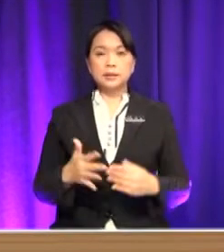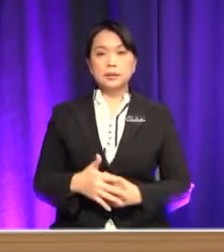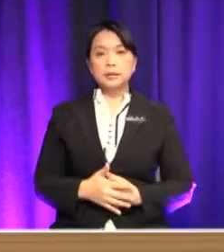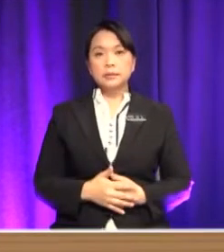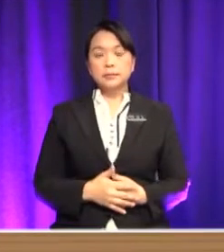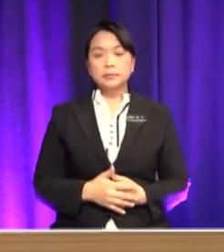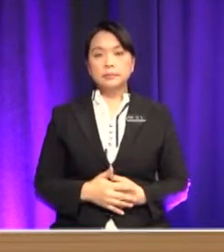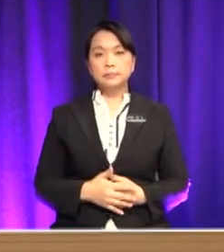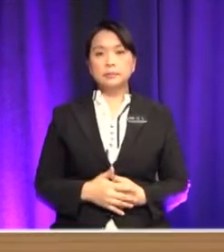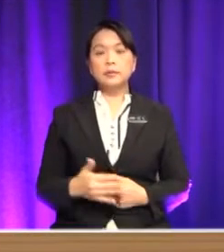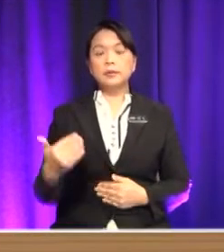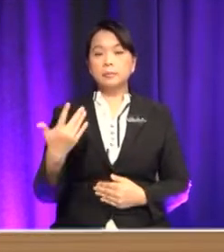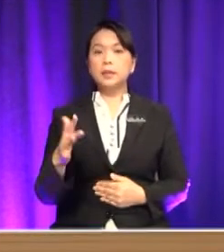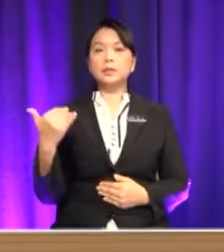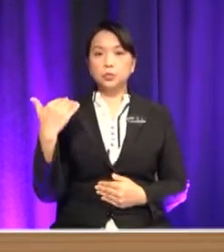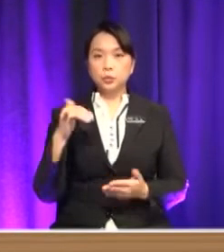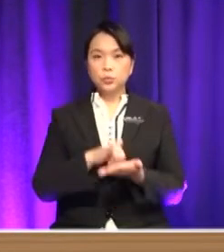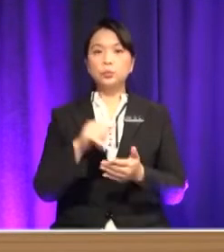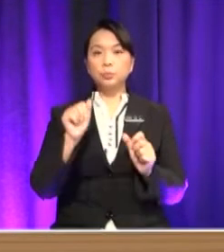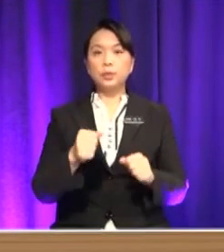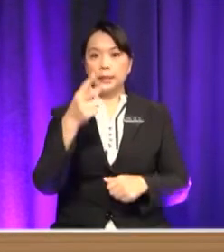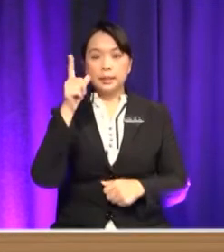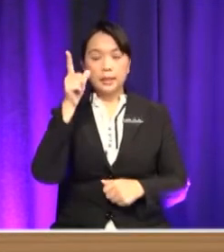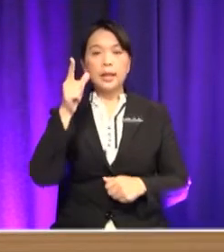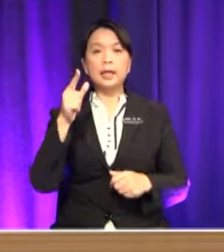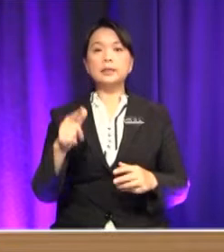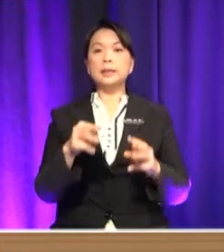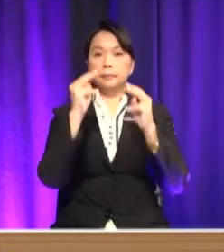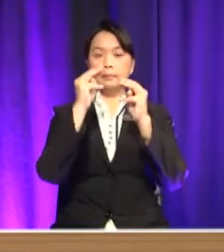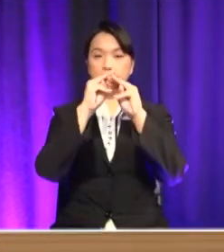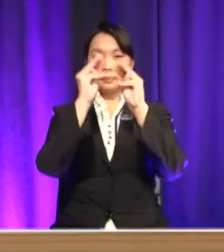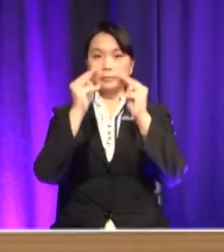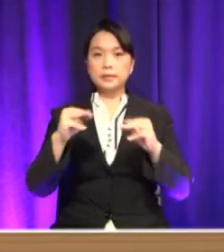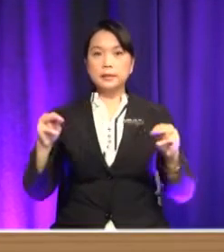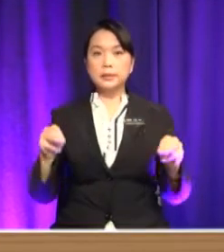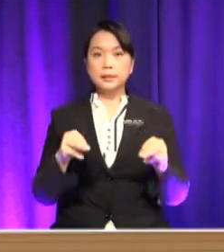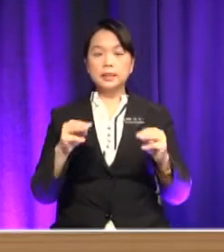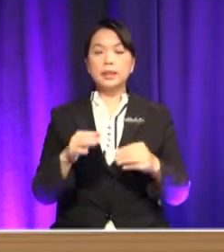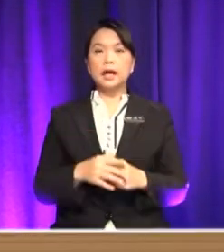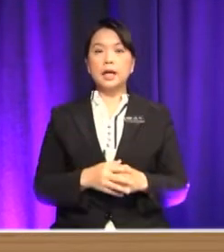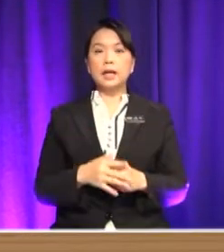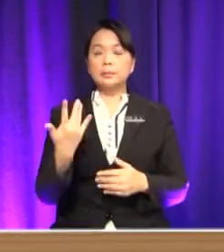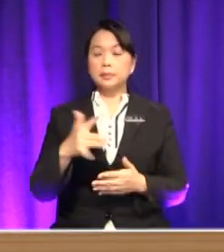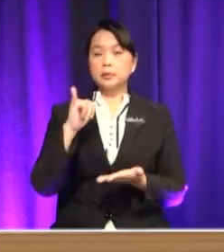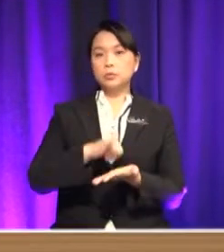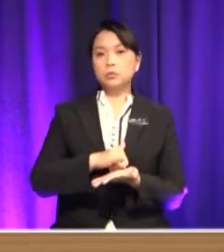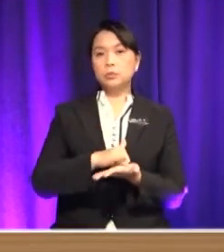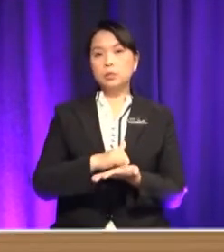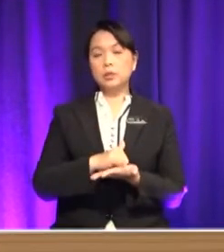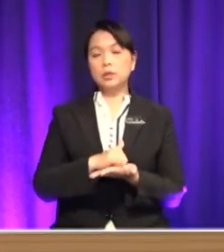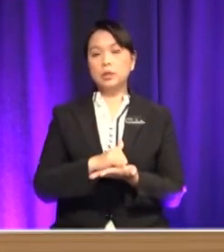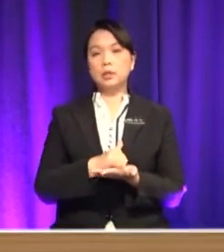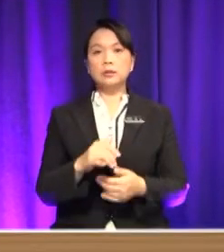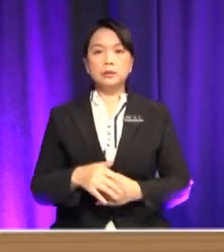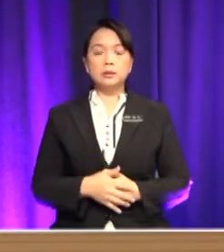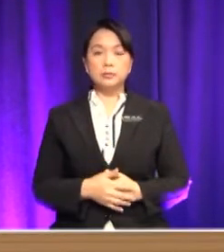berdekatan seperti masjid, kedai runcit, pejabat polis atau kompleks tenis. Atau kalau ada dekat situ,